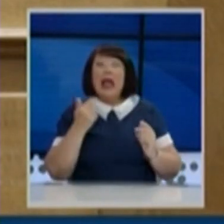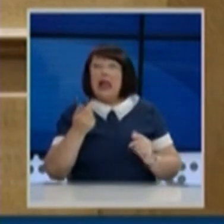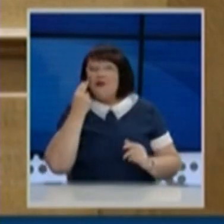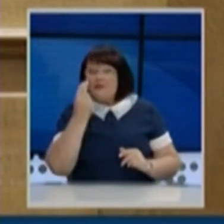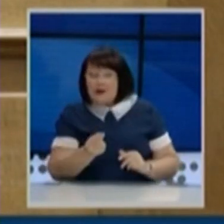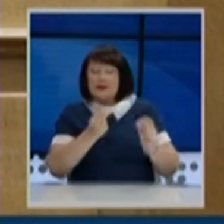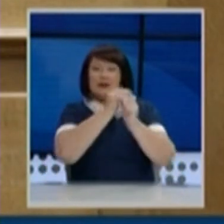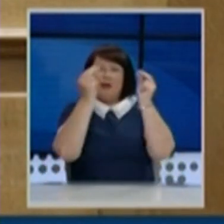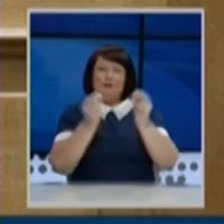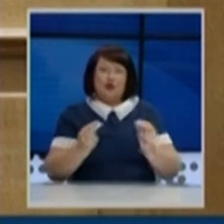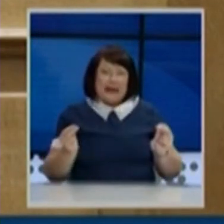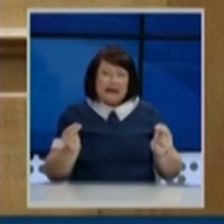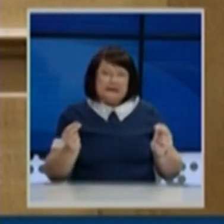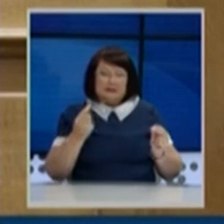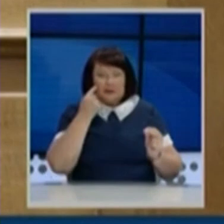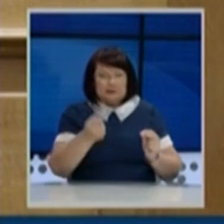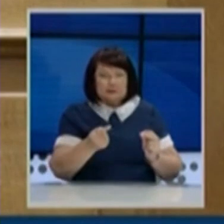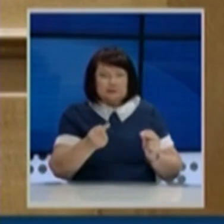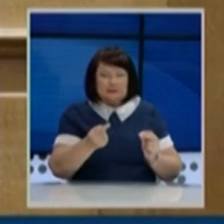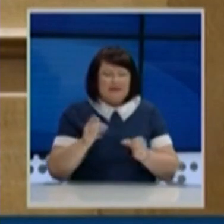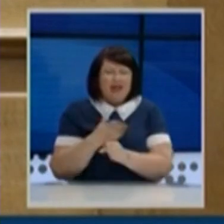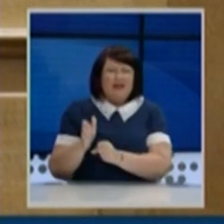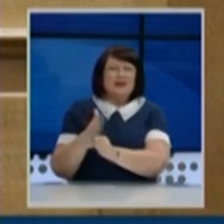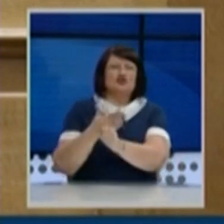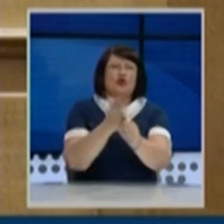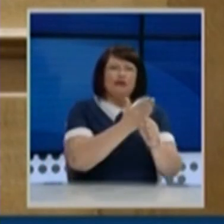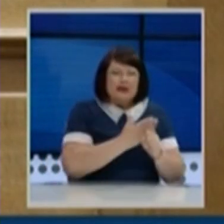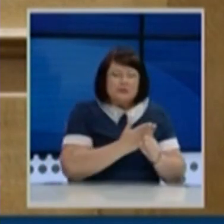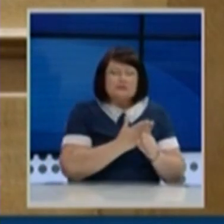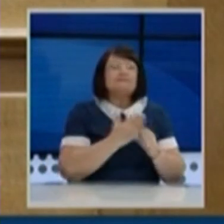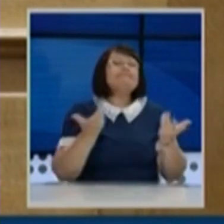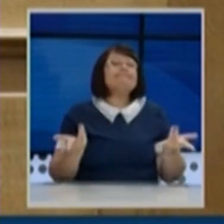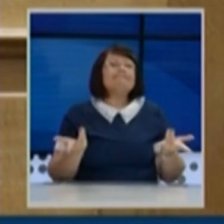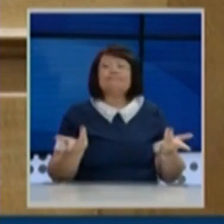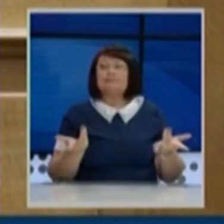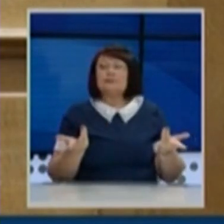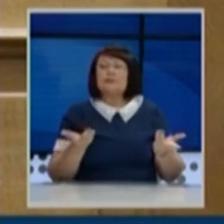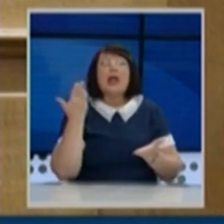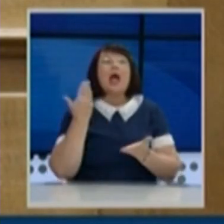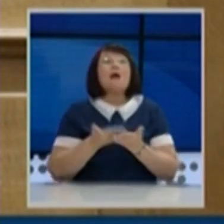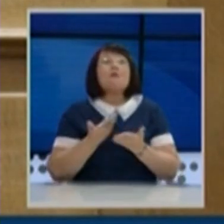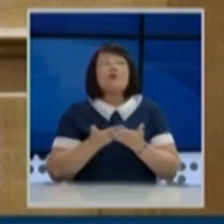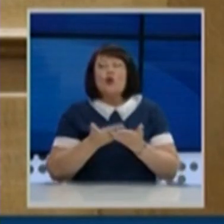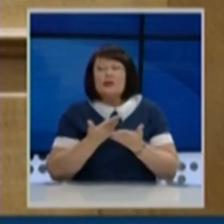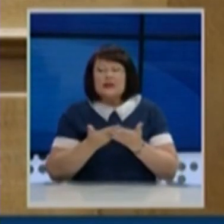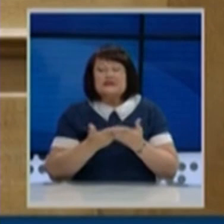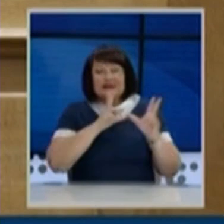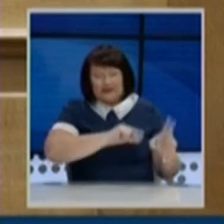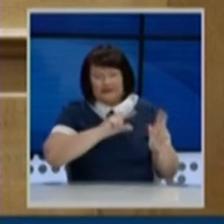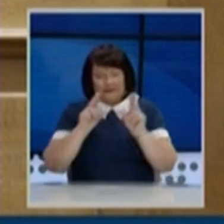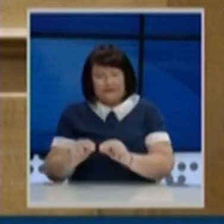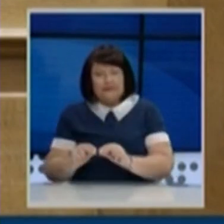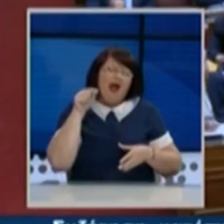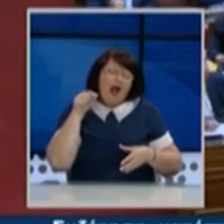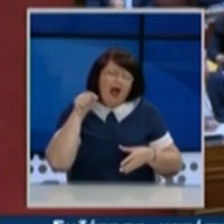αποτελέσματος, όταν έχουμε αυτό το μέγεθος της καταστροφής, αυτοί δεν αποδείχθηκαν αντίστοιχοι